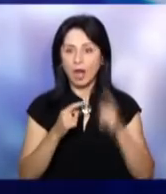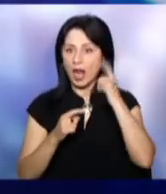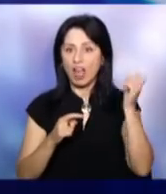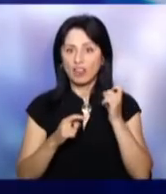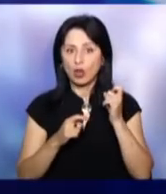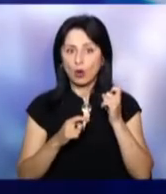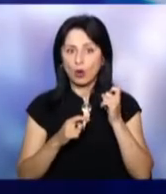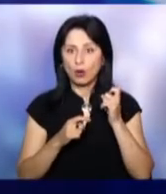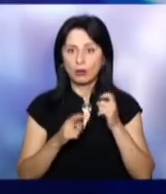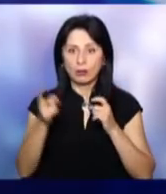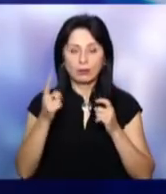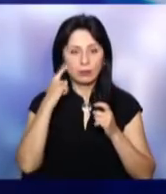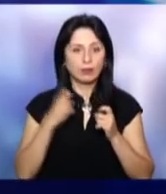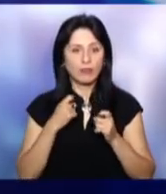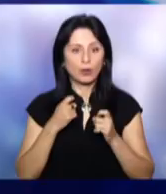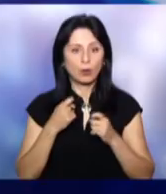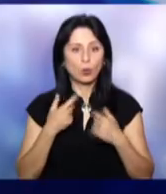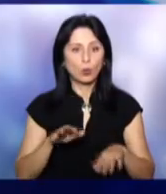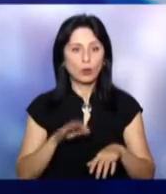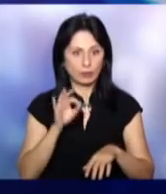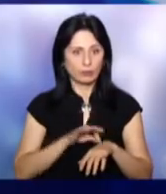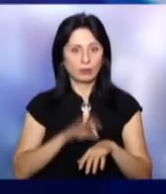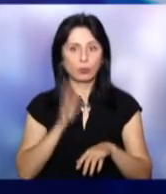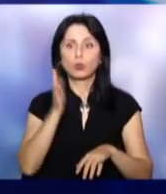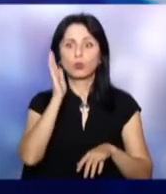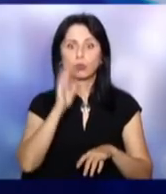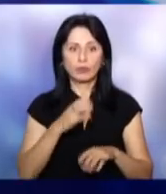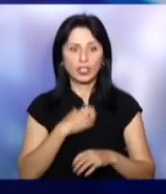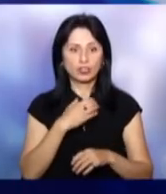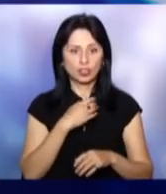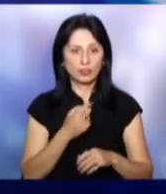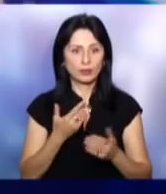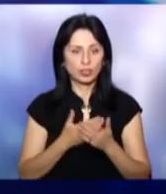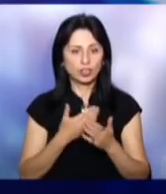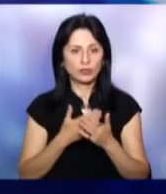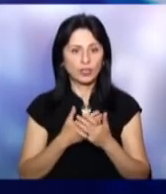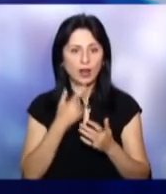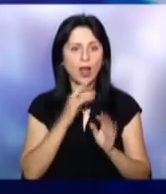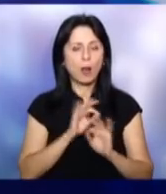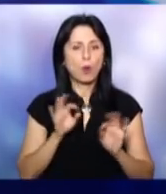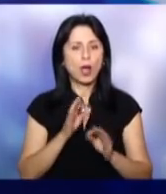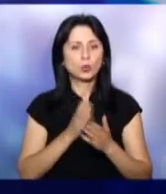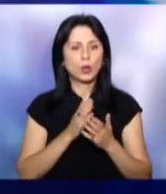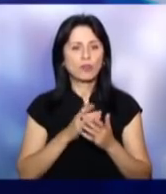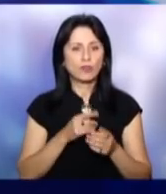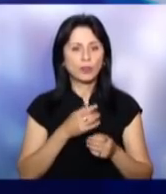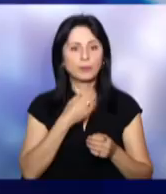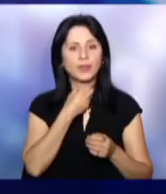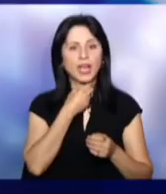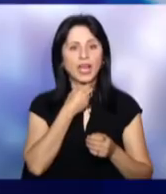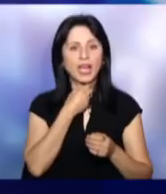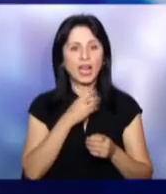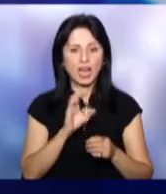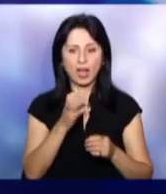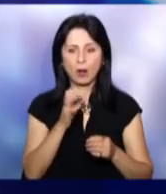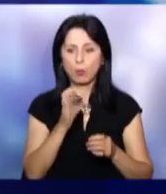ჩვენი ყოველი ორგანო არის ჩვენი განცდის მეტაფორა, რომელიც ენაშიც არის გამოხატული, ხო, რომ აი რაღაც ყელში